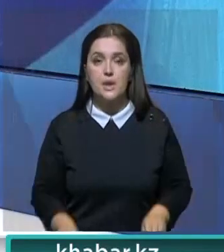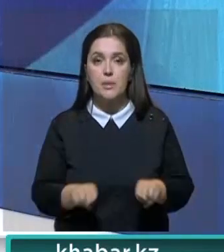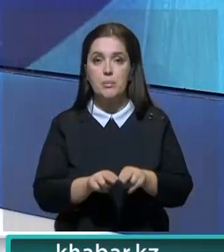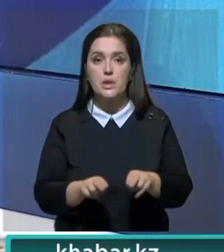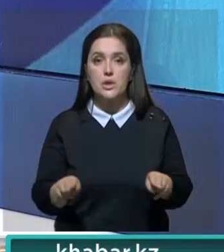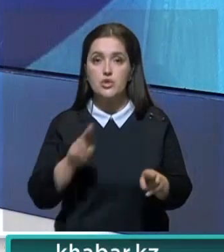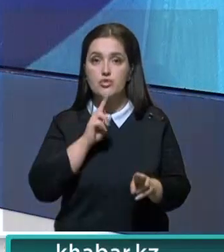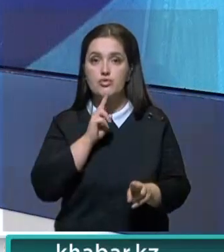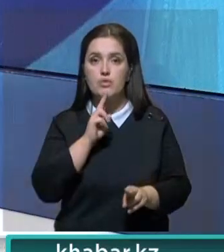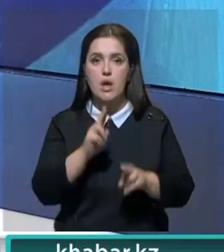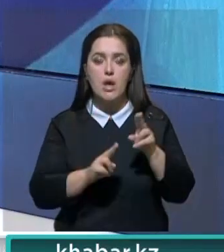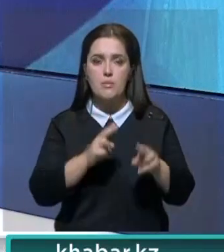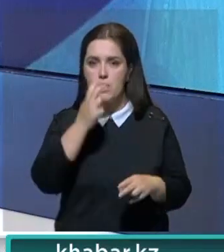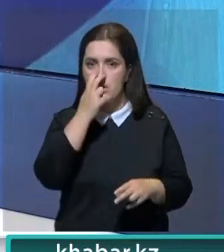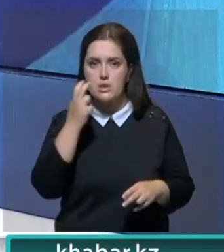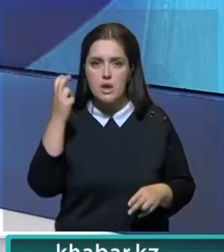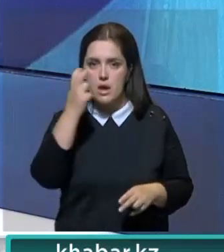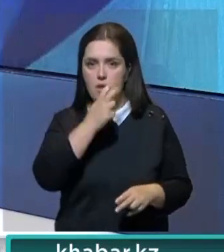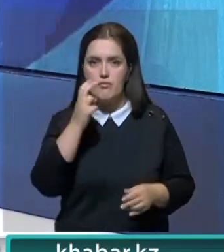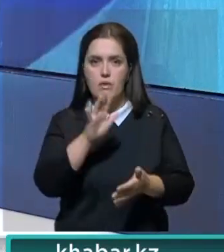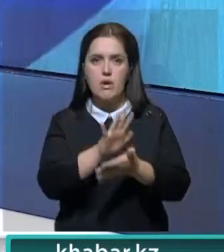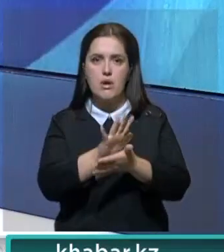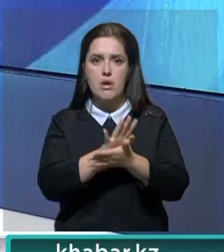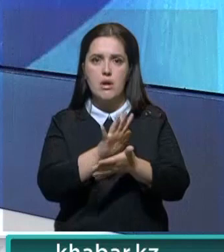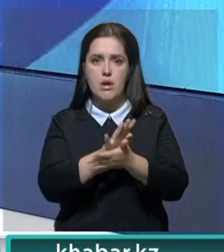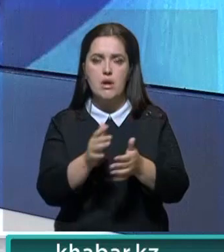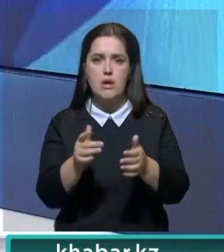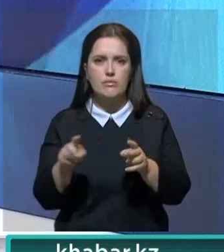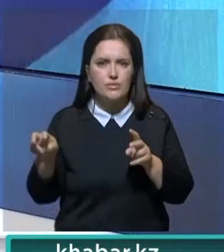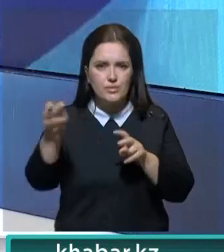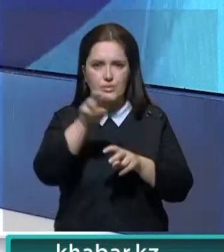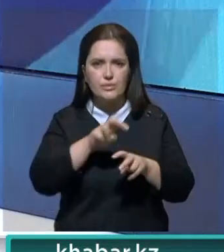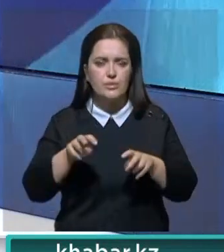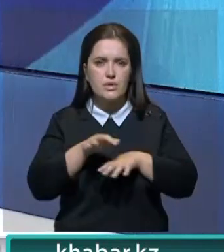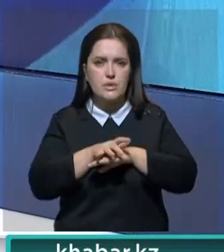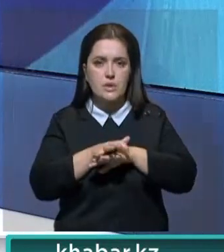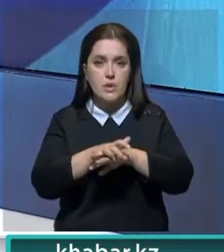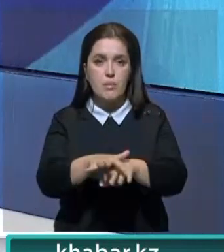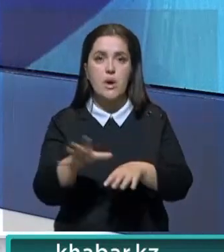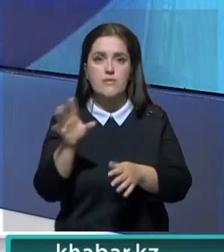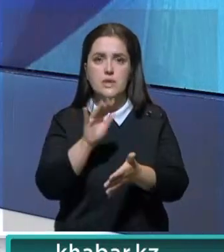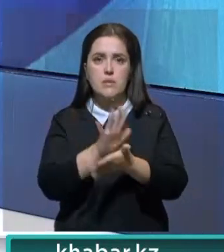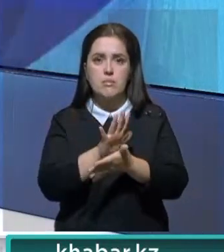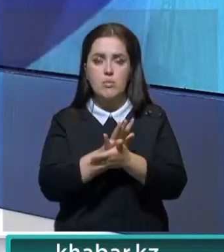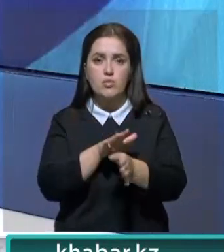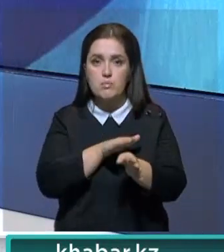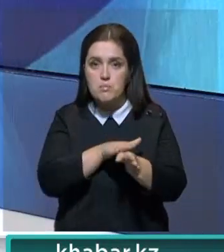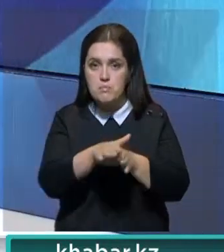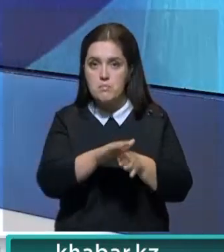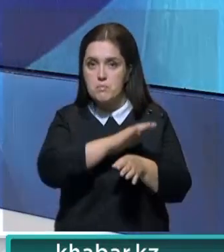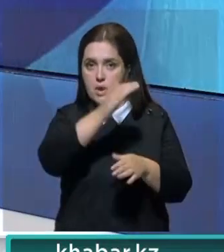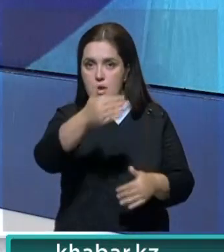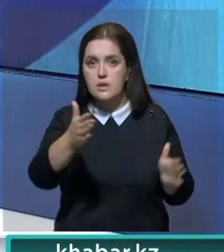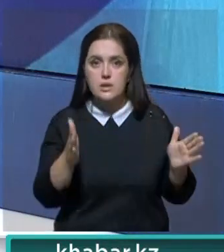Жители Петропавловска жалуются на зловоние на контейнерных площадках и роющихся вокруг насекомых. Все мусорные